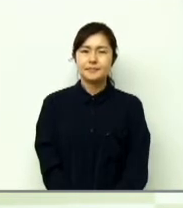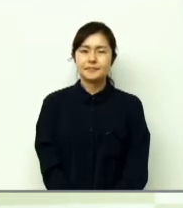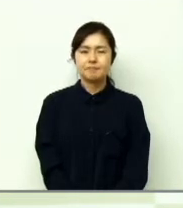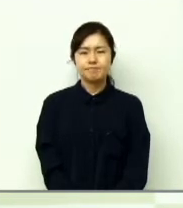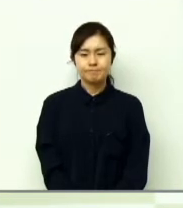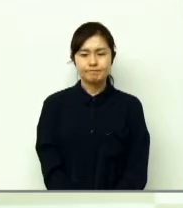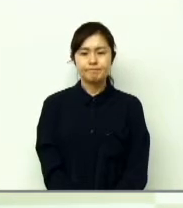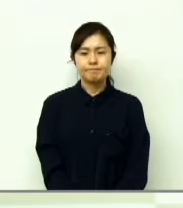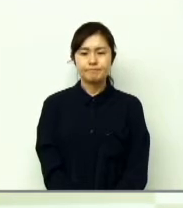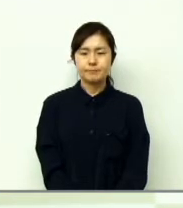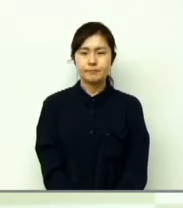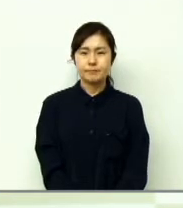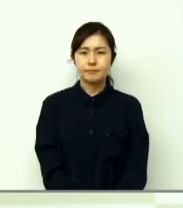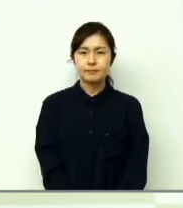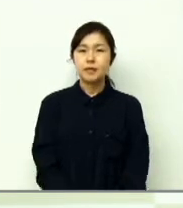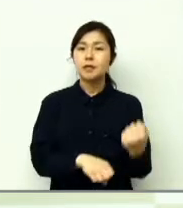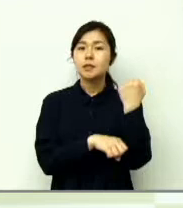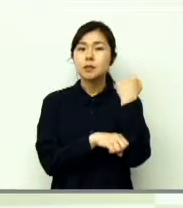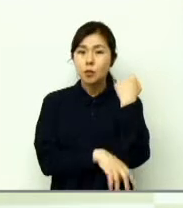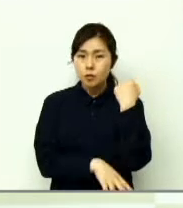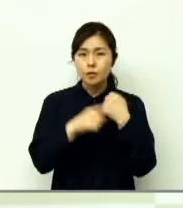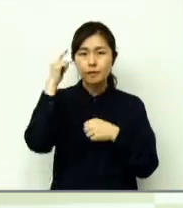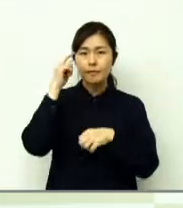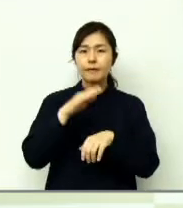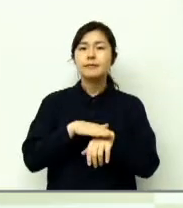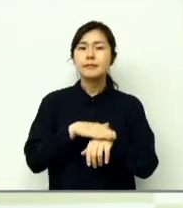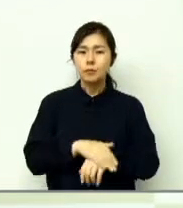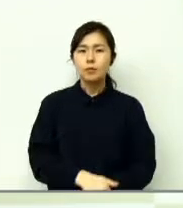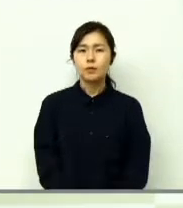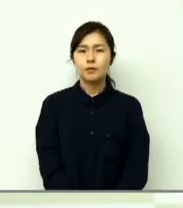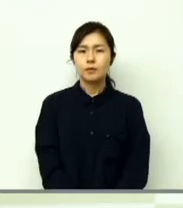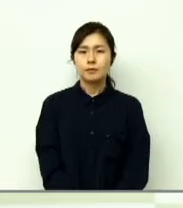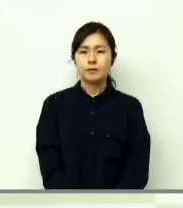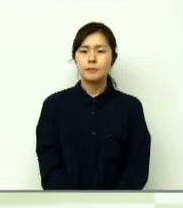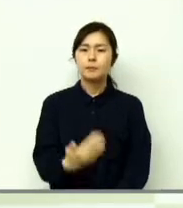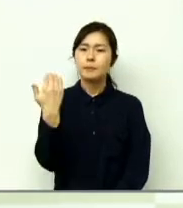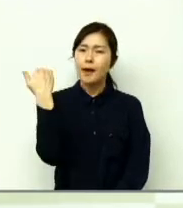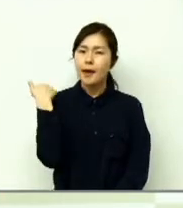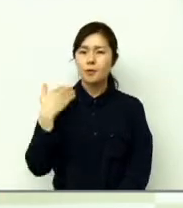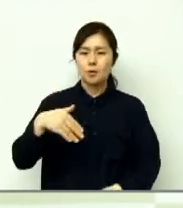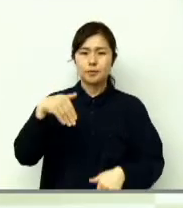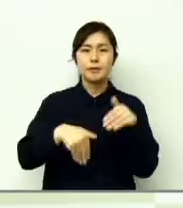基本的にはやはり前回の総選挙での